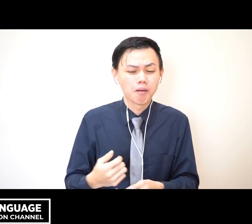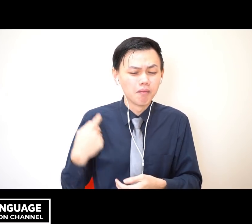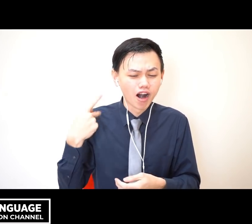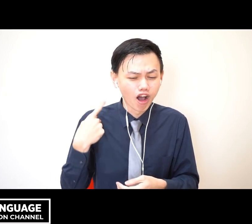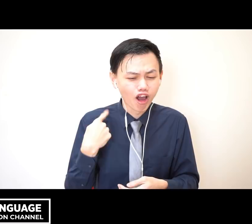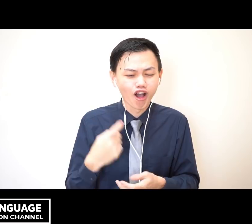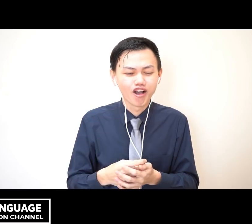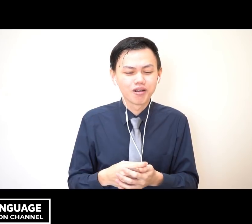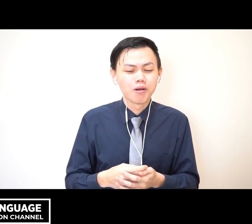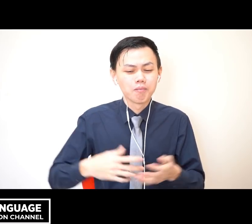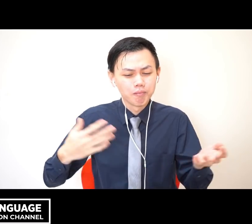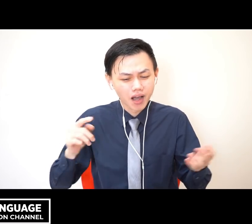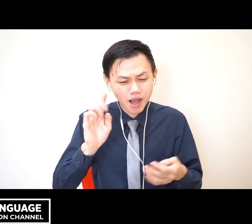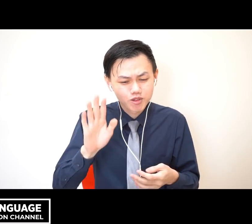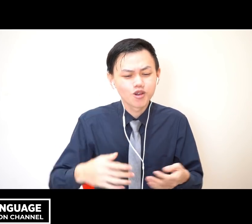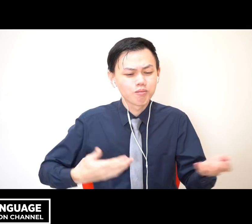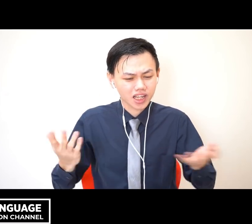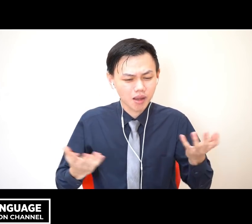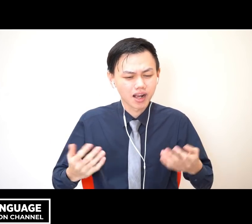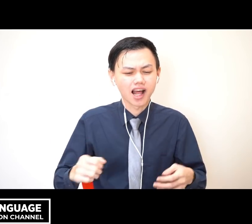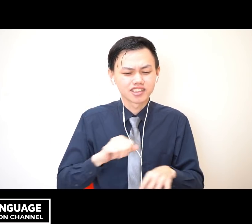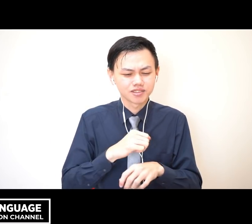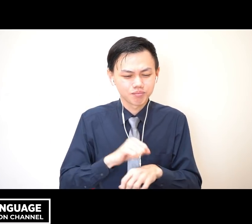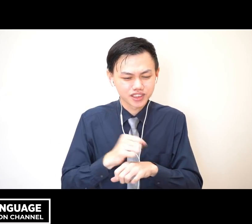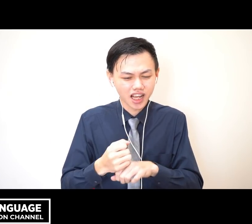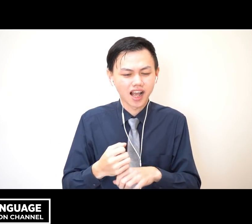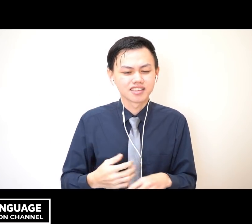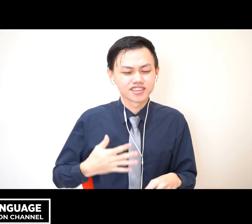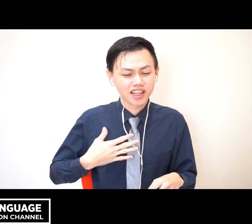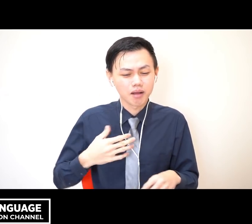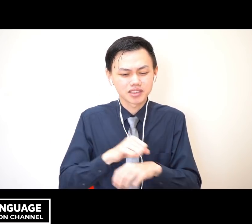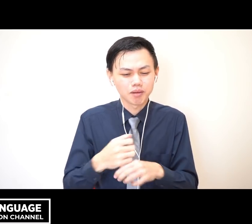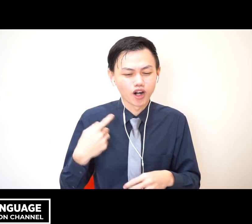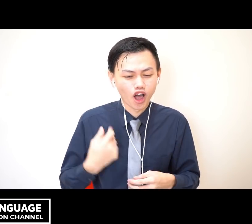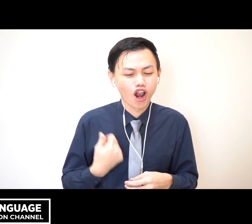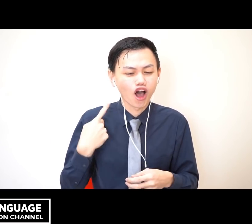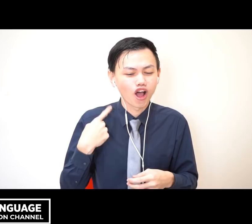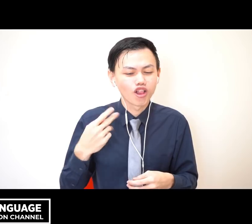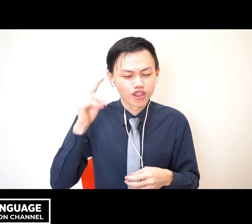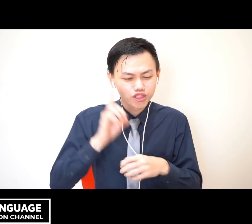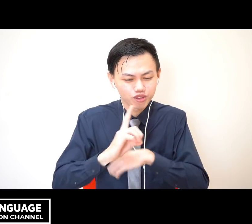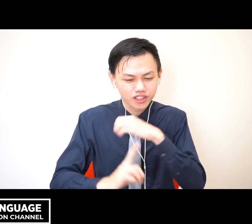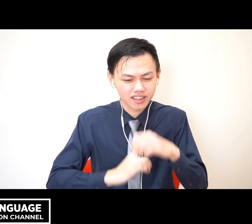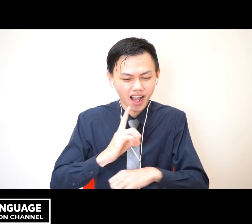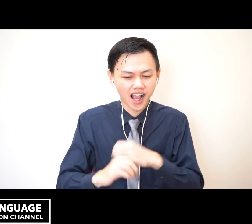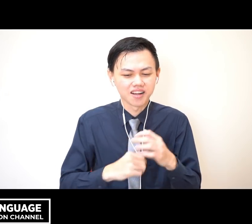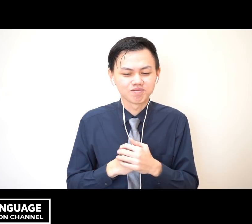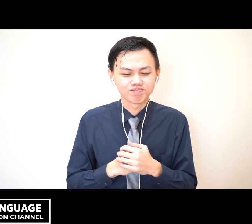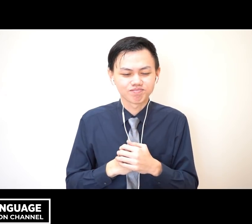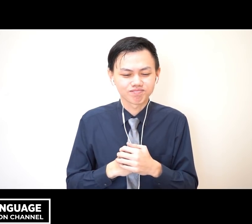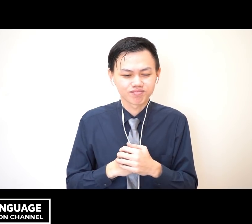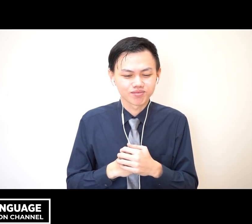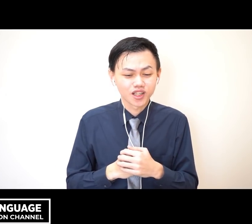ini sedang penuh dengan kekhawatiran, kecemasan, dan ketakutan? Ada 3 hal dengan cepat yang saya